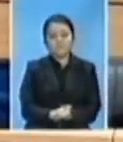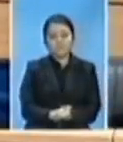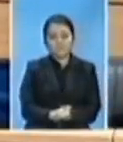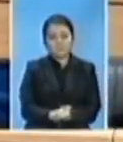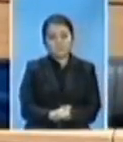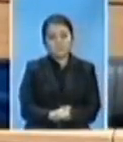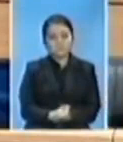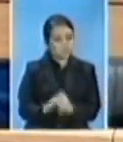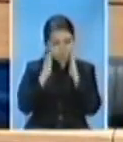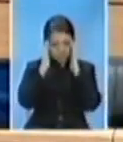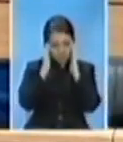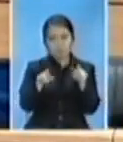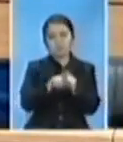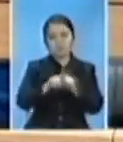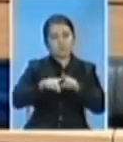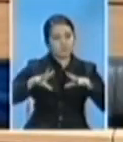และไม่เปลี่ยนแปลง